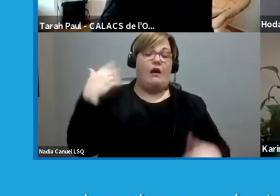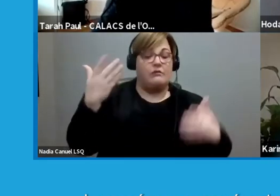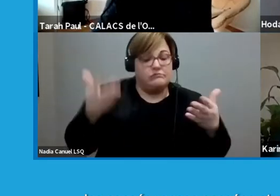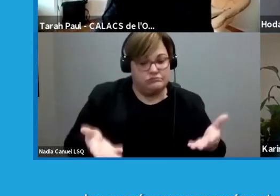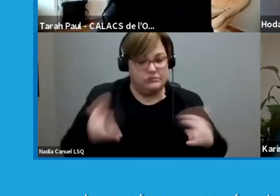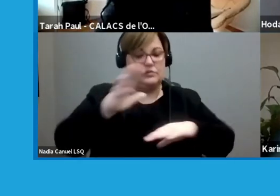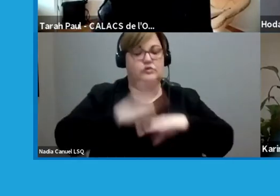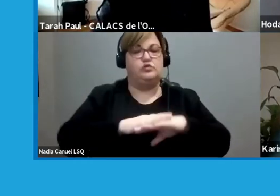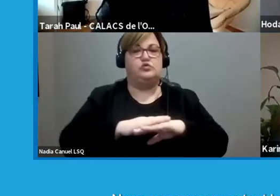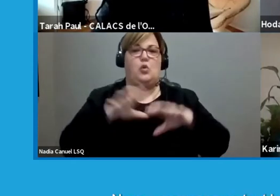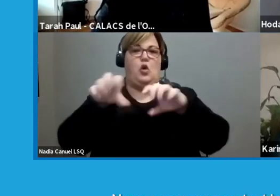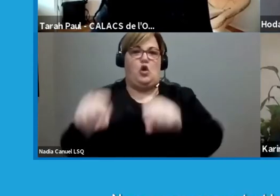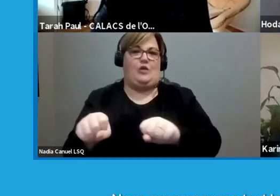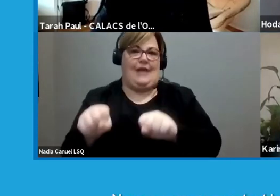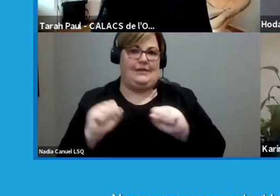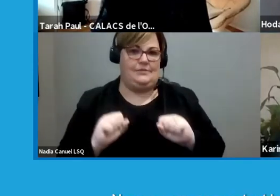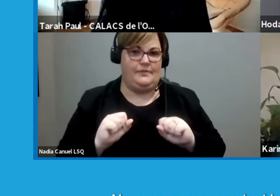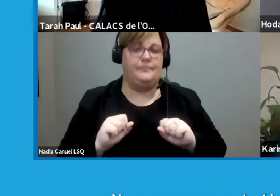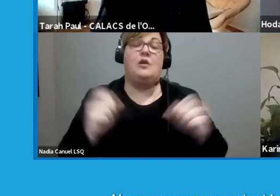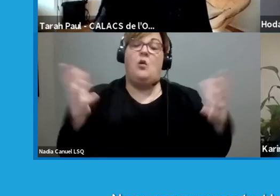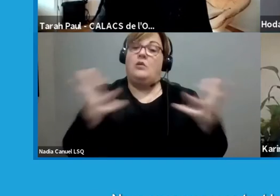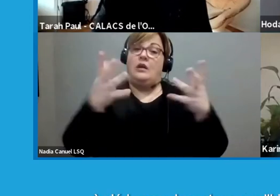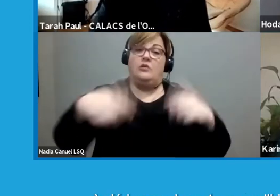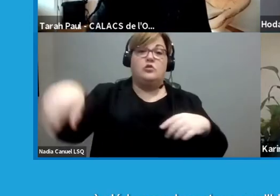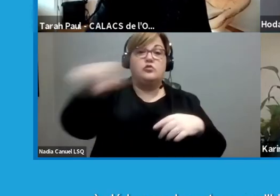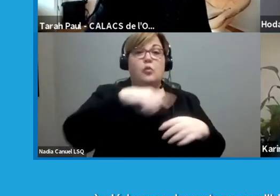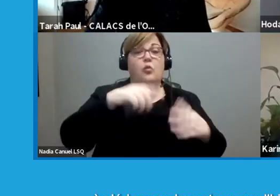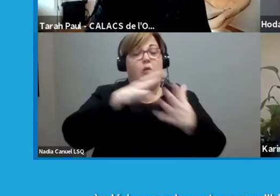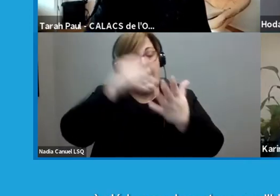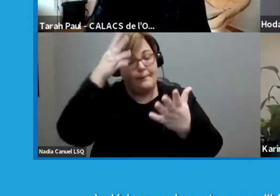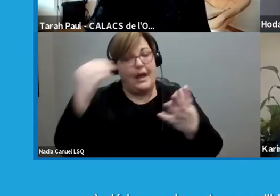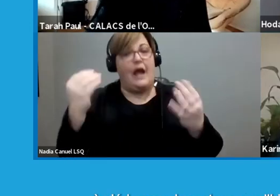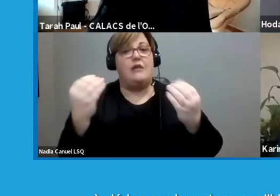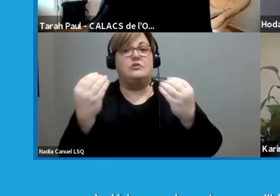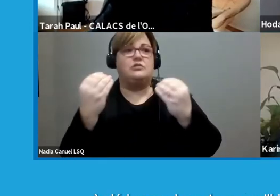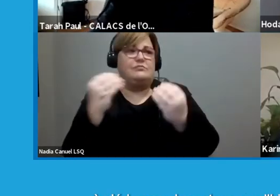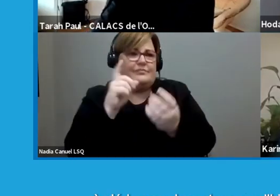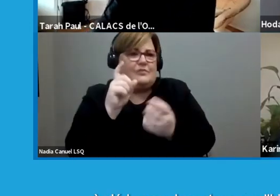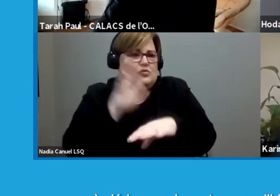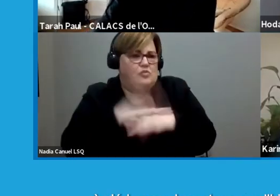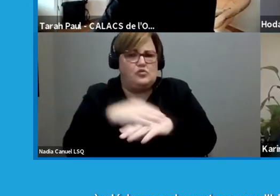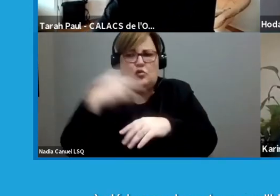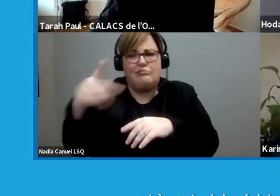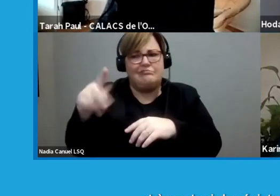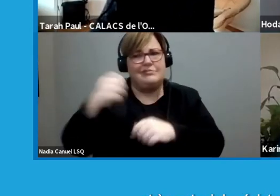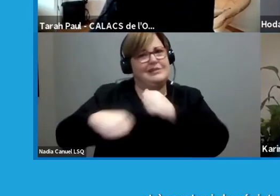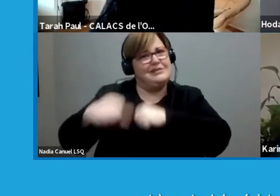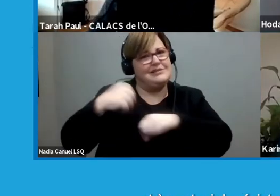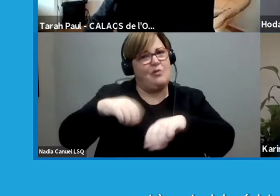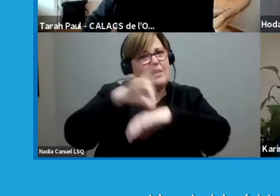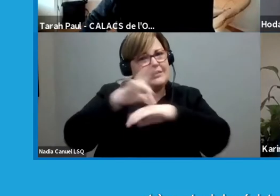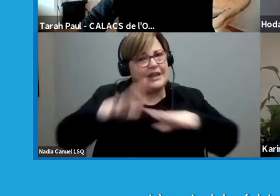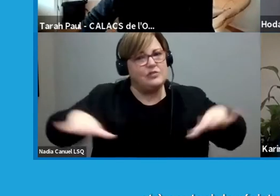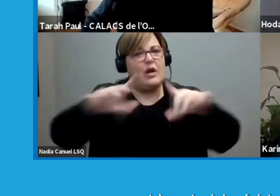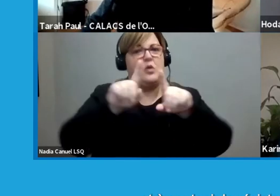du colonialisme. Nous encourageons tout le monde à apprendre, à s'éduquer davantage sur l'histoire de ces territoires et à soutenir